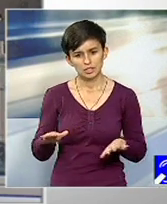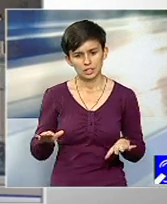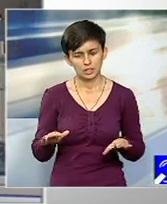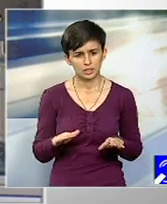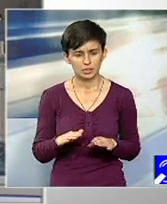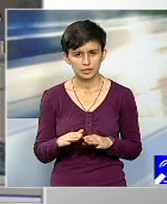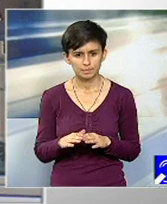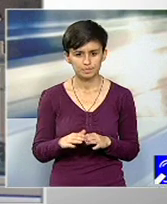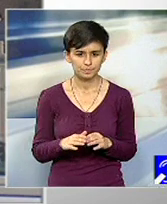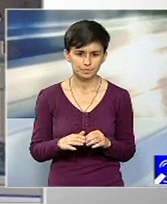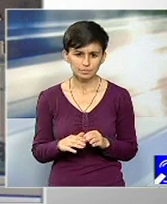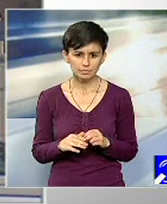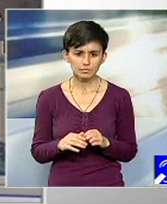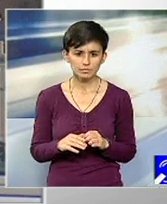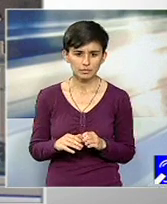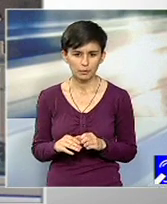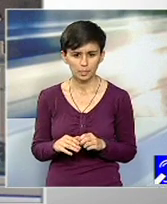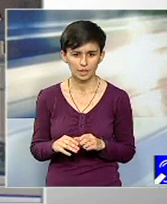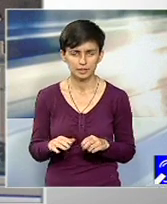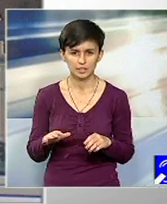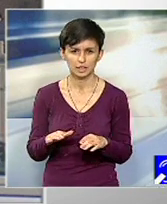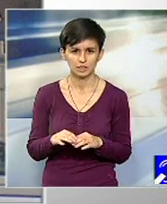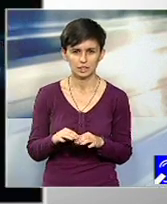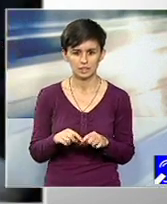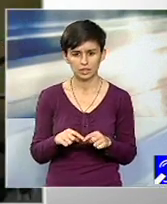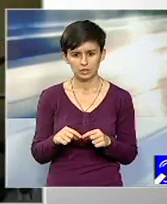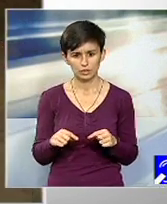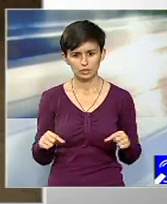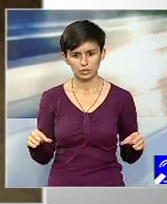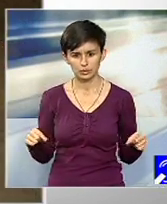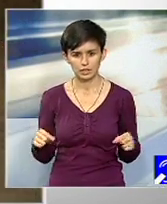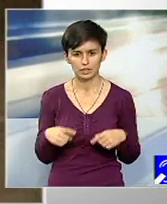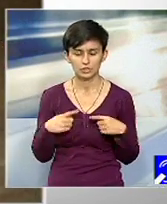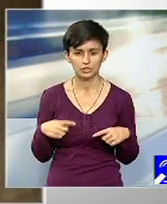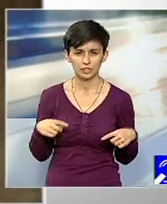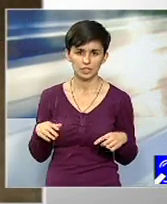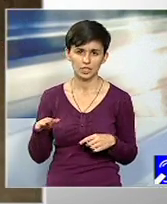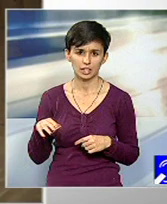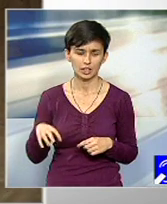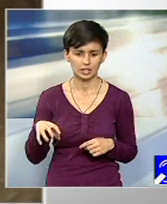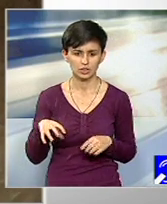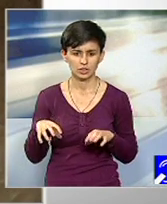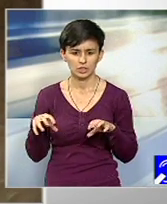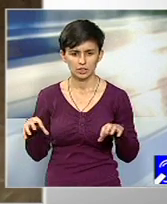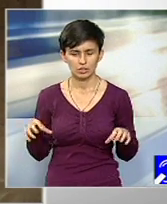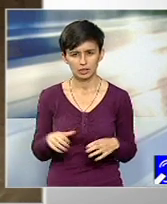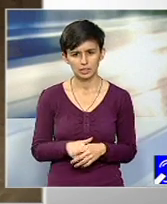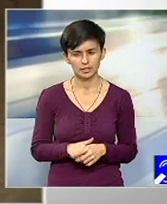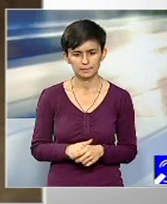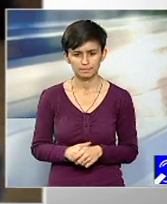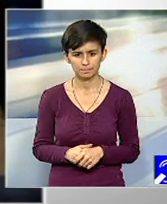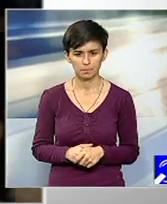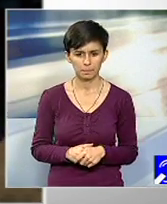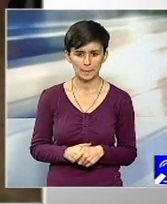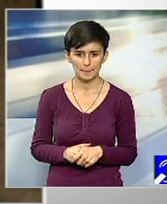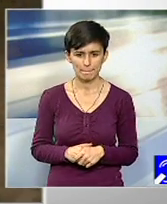este lipit peste sfoară ceva și îi găsesc cu mâna jos, fiecare își găsește locul și toate liniile din teren. E